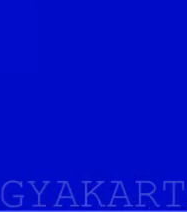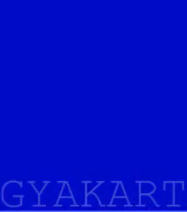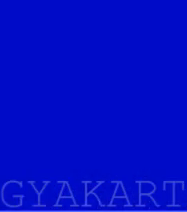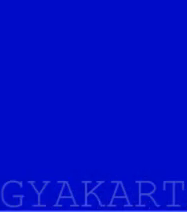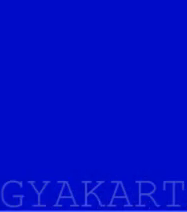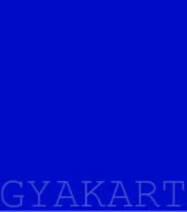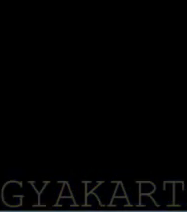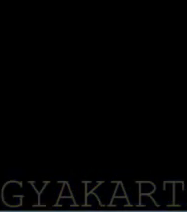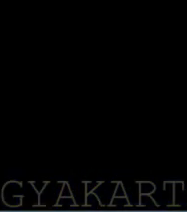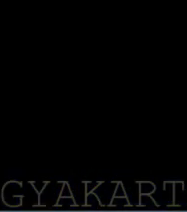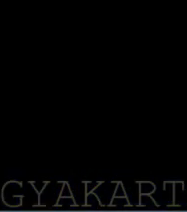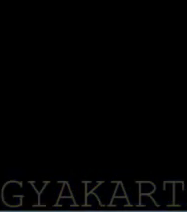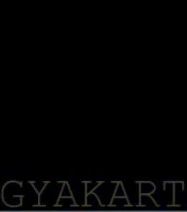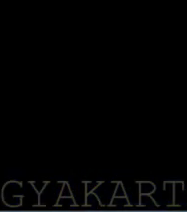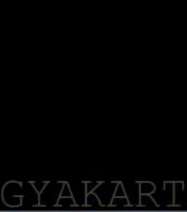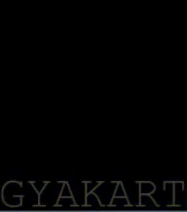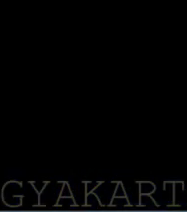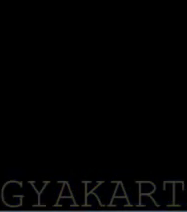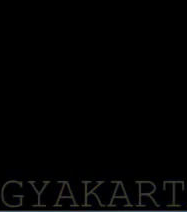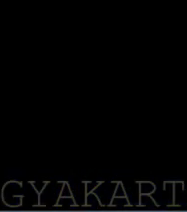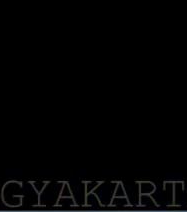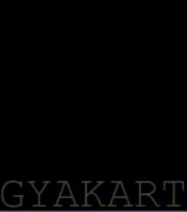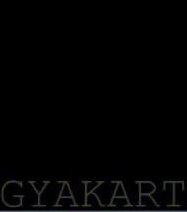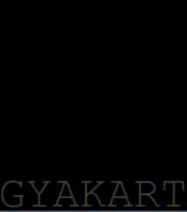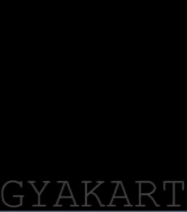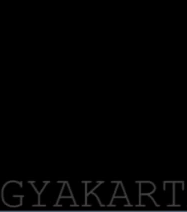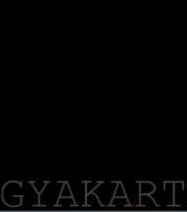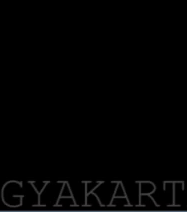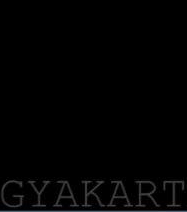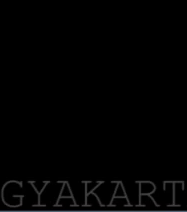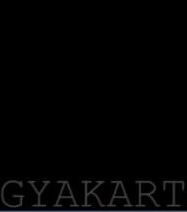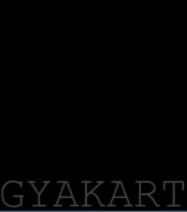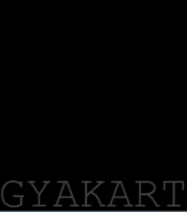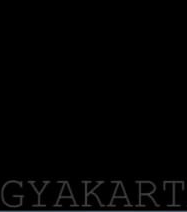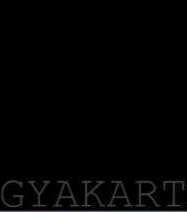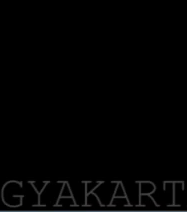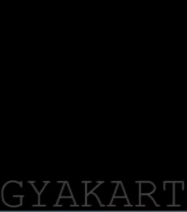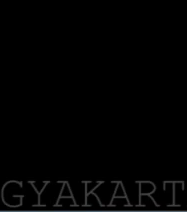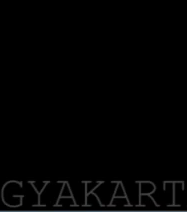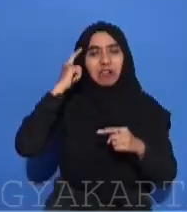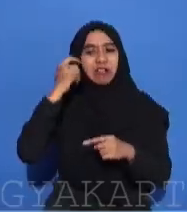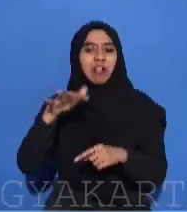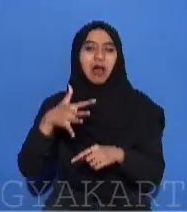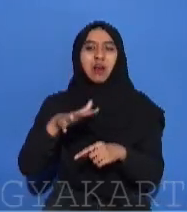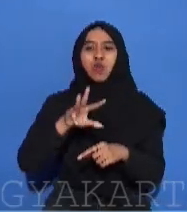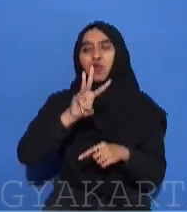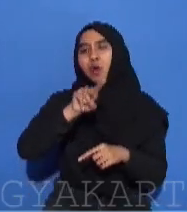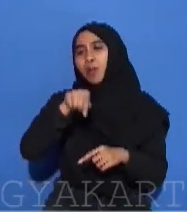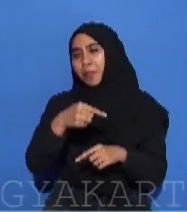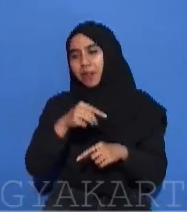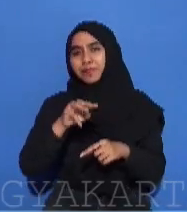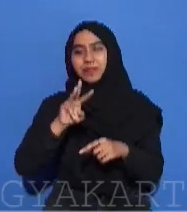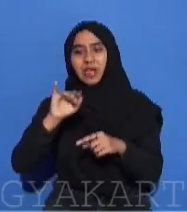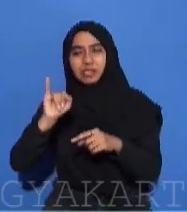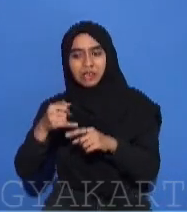perwakilan dari UPT pengelolaan cagar budaya dan Dinas Koperasi dan UKM yang berdiri tiga setengah jam Kepala UPT